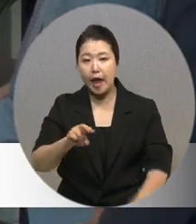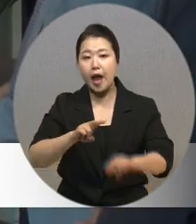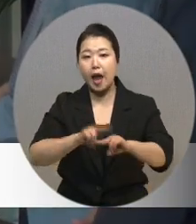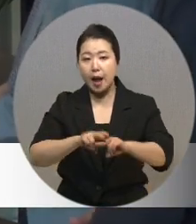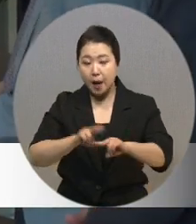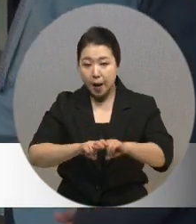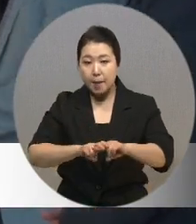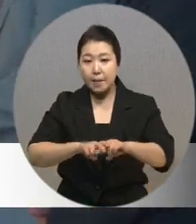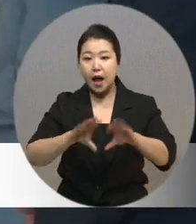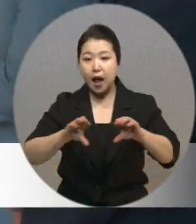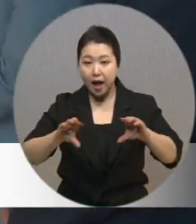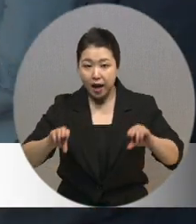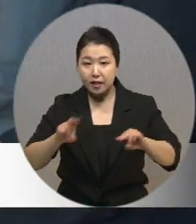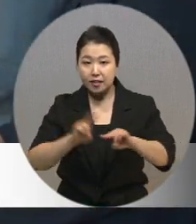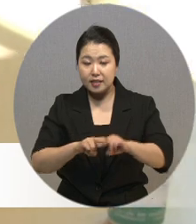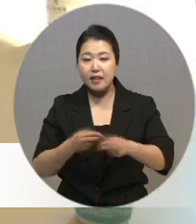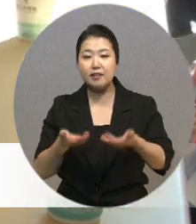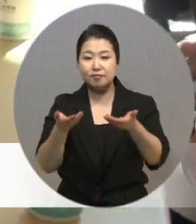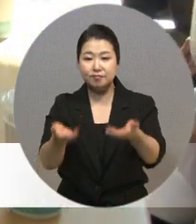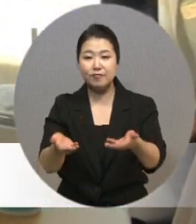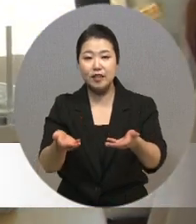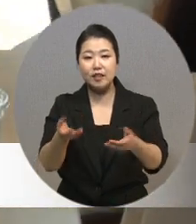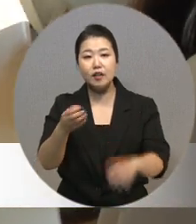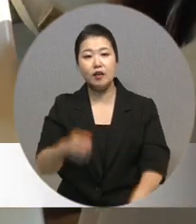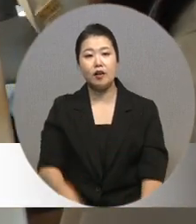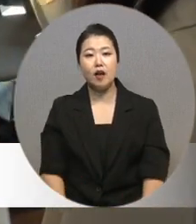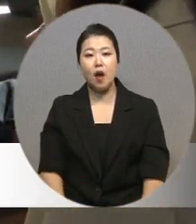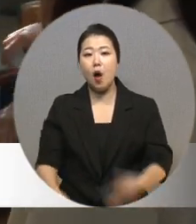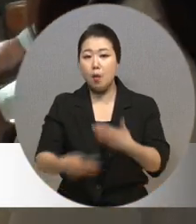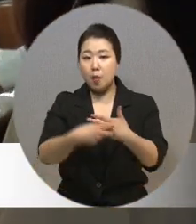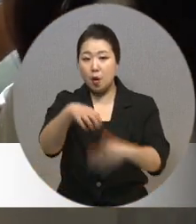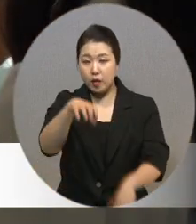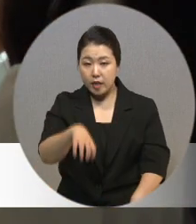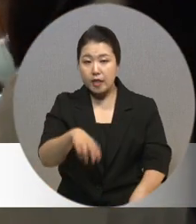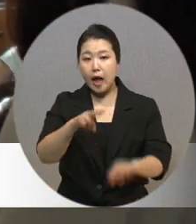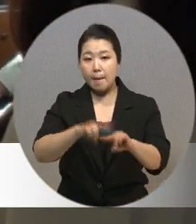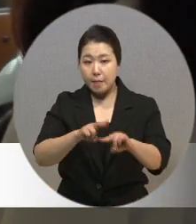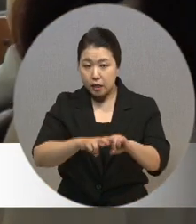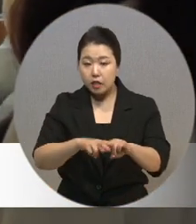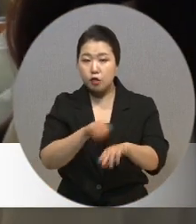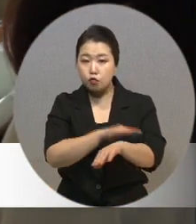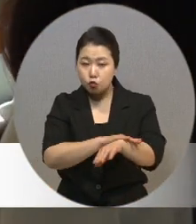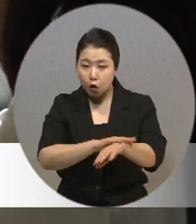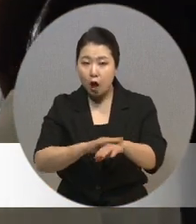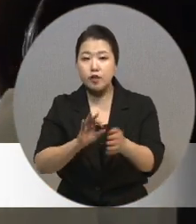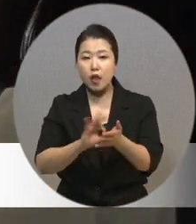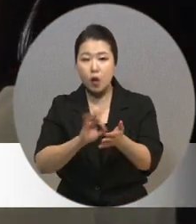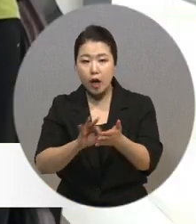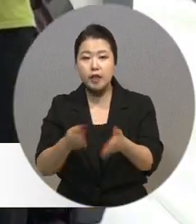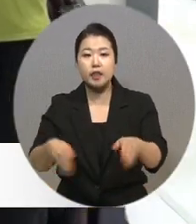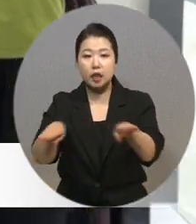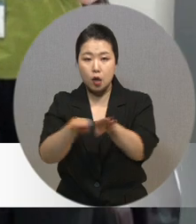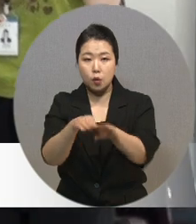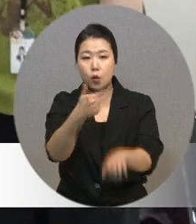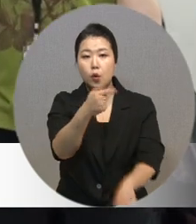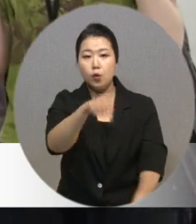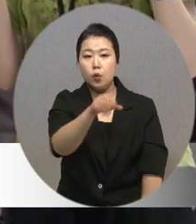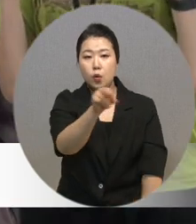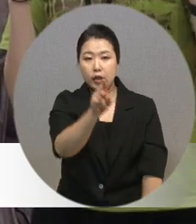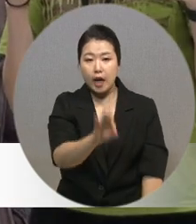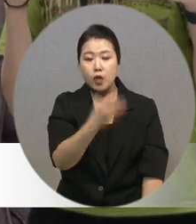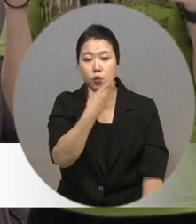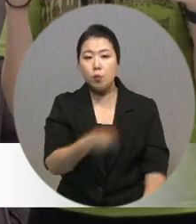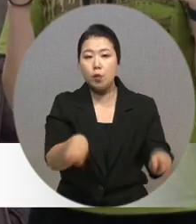의자 기증 전달식을 가졌습니다 병원은 안마 의자를 유용하게 사용할 수 있는 기관으로 녹양 종합